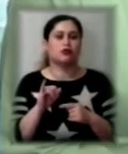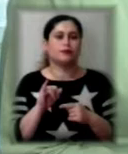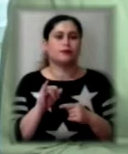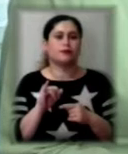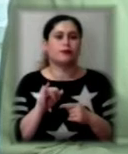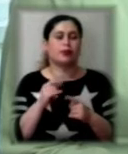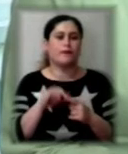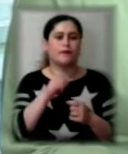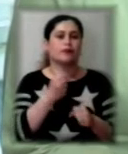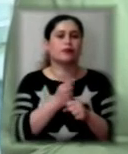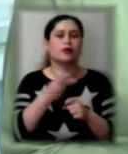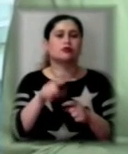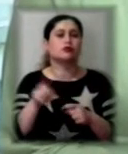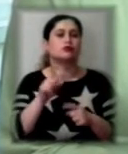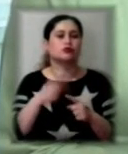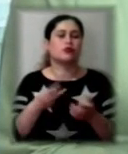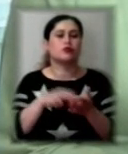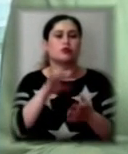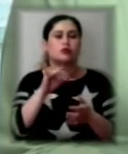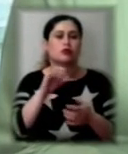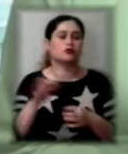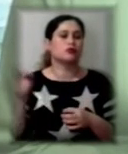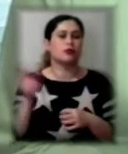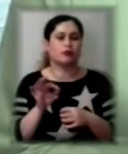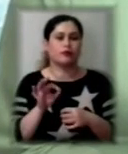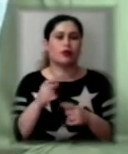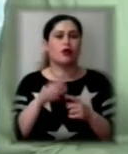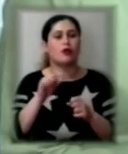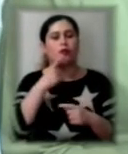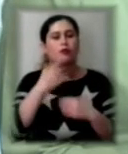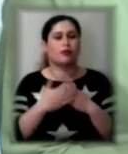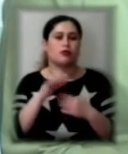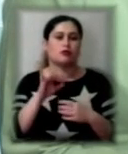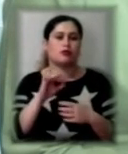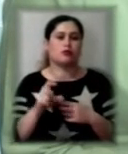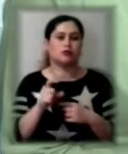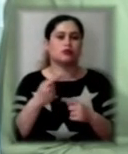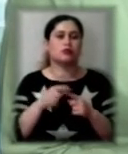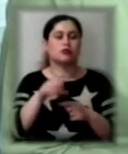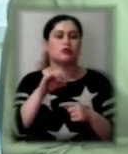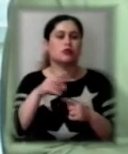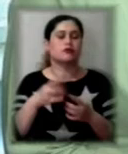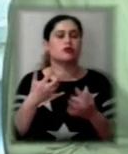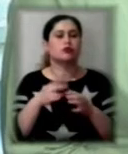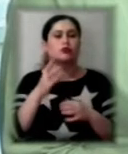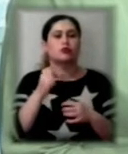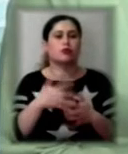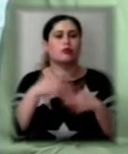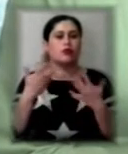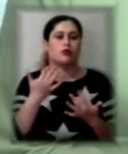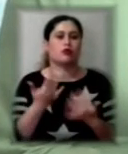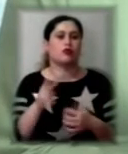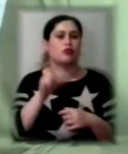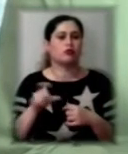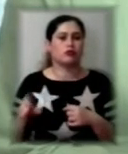зроблені для того, щоб поставити діагноз миттєво або попередній діагноз. Ці тести, вони розраховані на велику кількість людей. Тобто